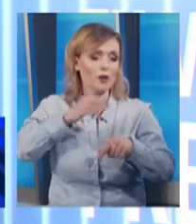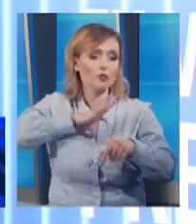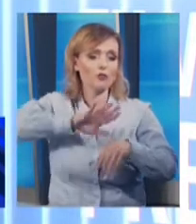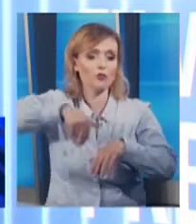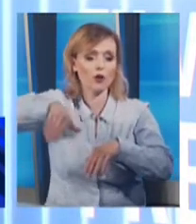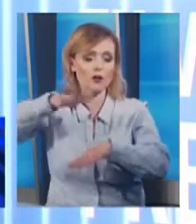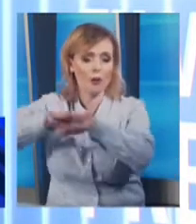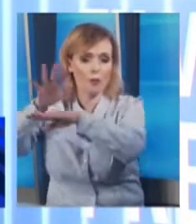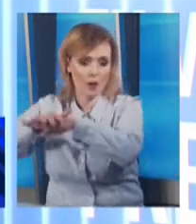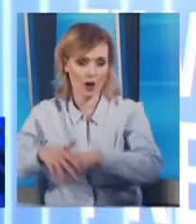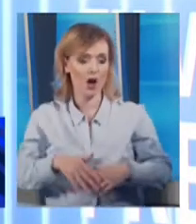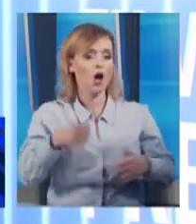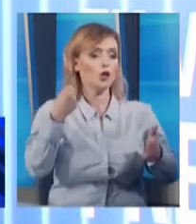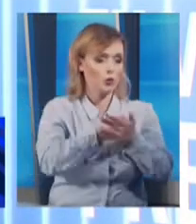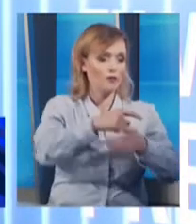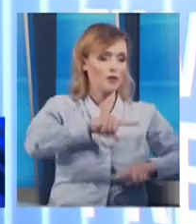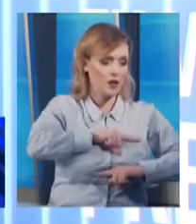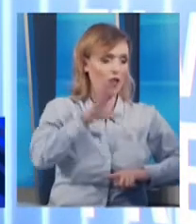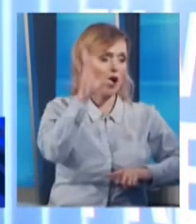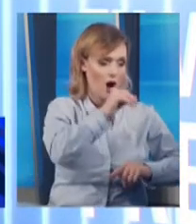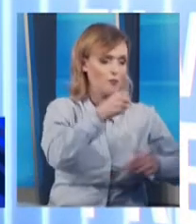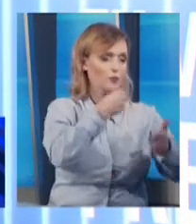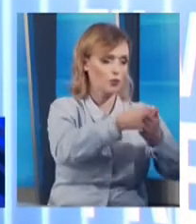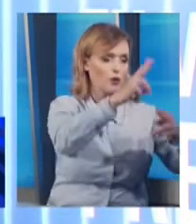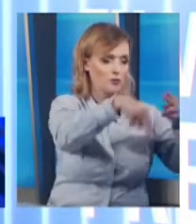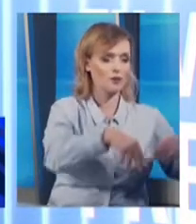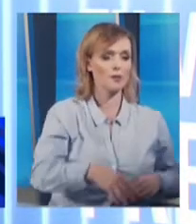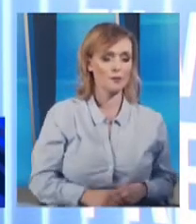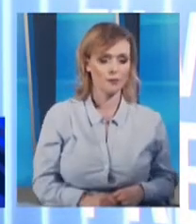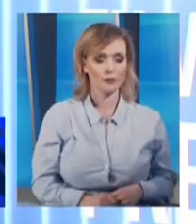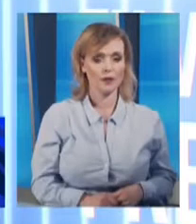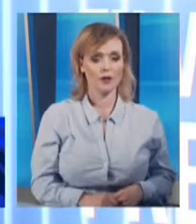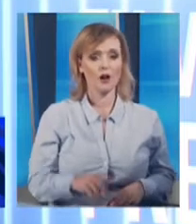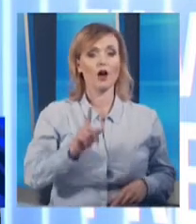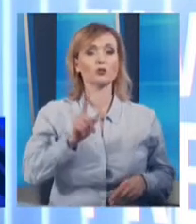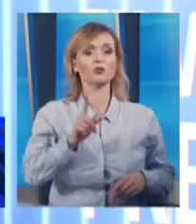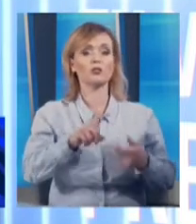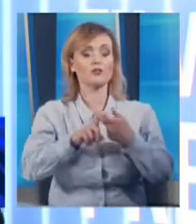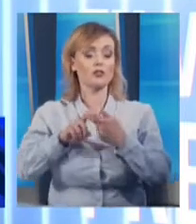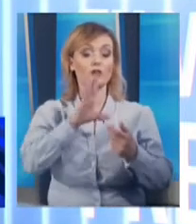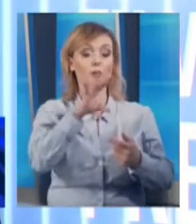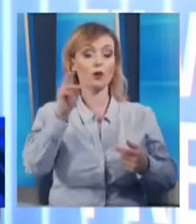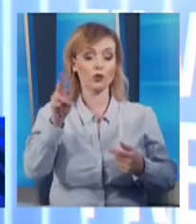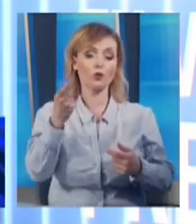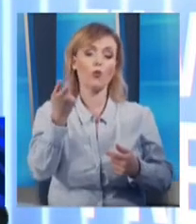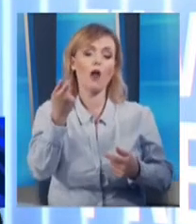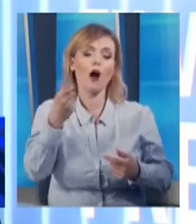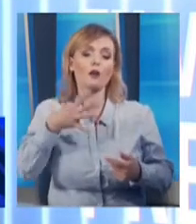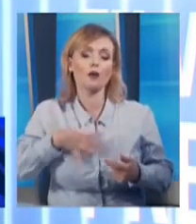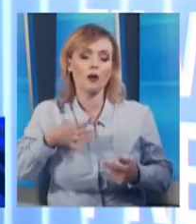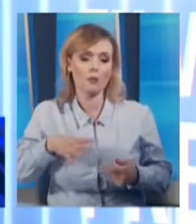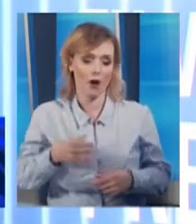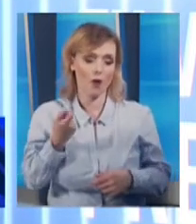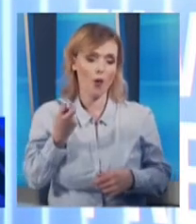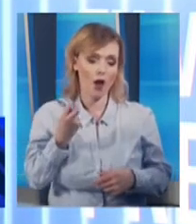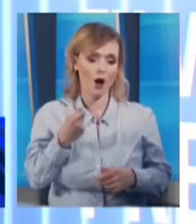final va fi dus la bun sfârșit. Doi, cât privește Plahotniuc, puțin răbdare. Așa cum l-am pus pe